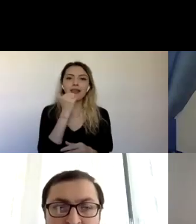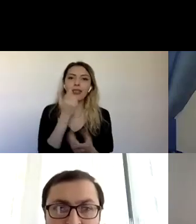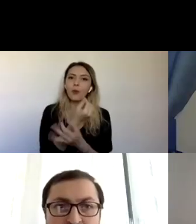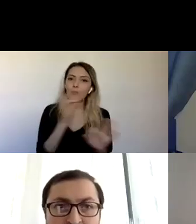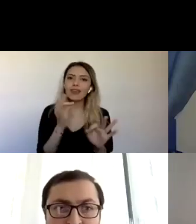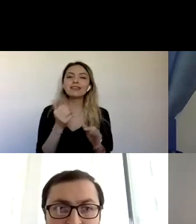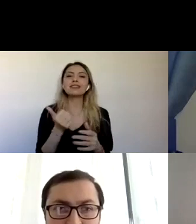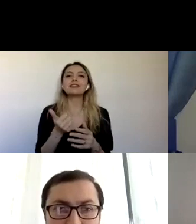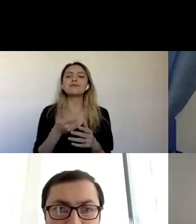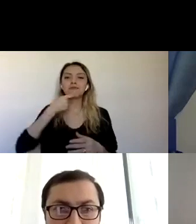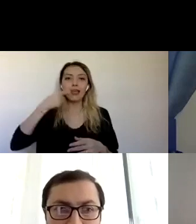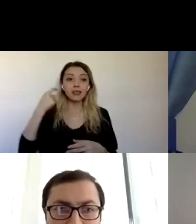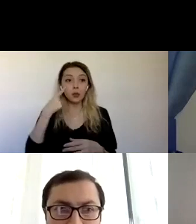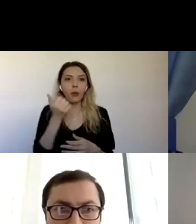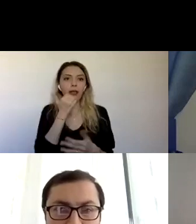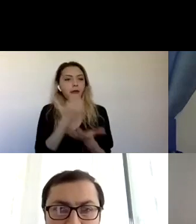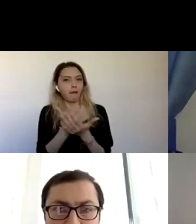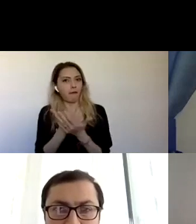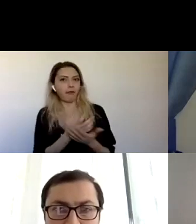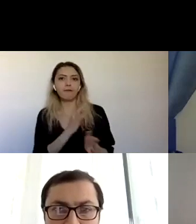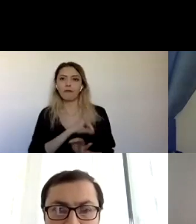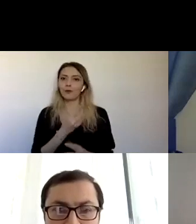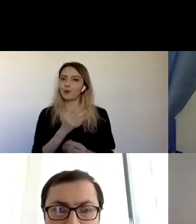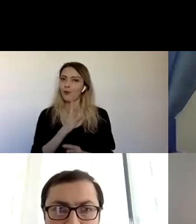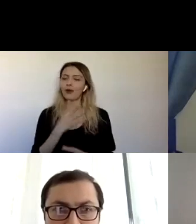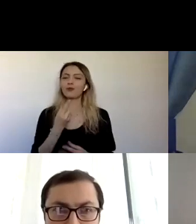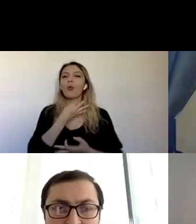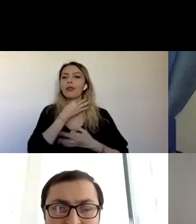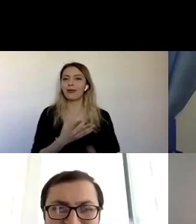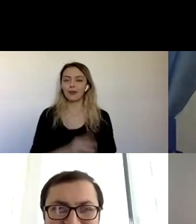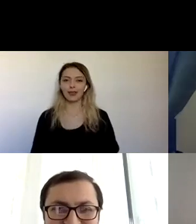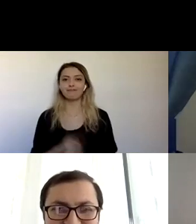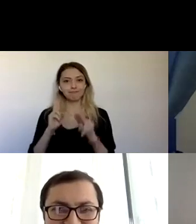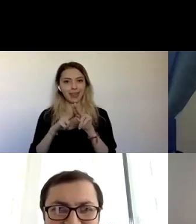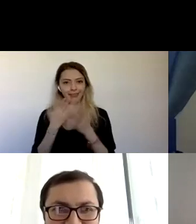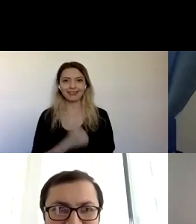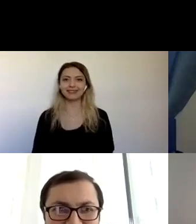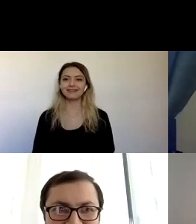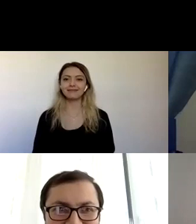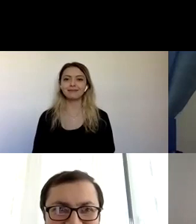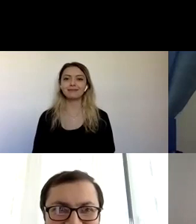izlemenin Kenan'ın anlattığı sunumdan çıkardığımız derslerden biri oldu.